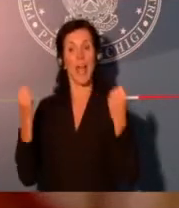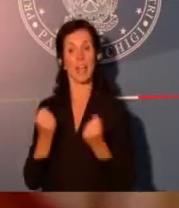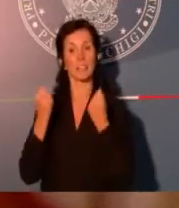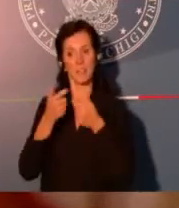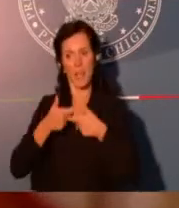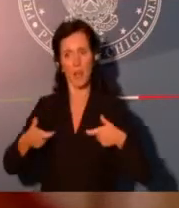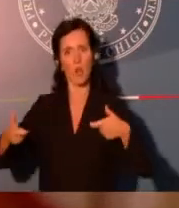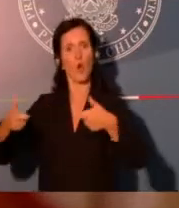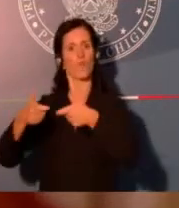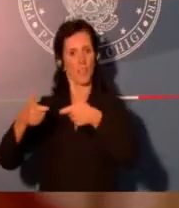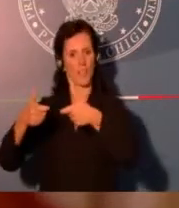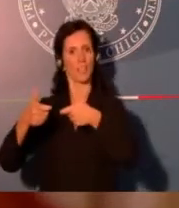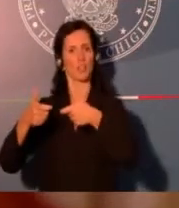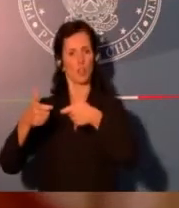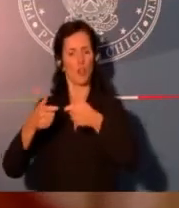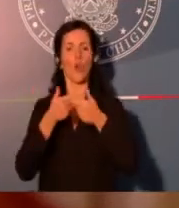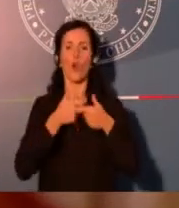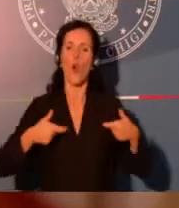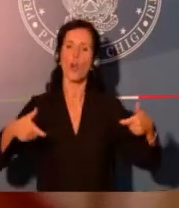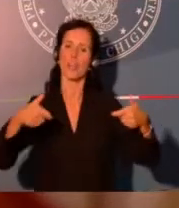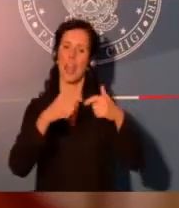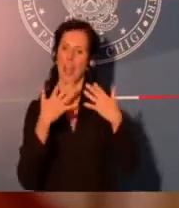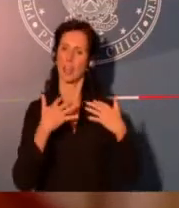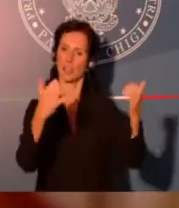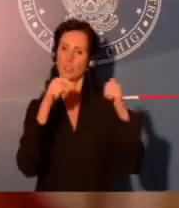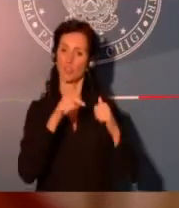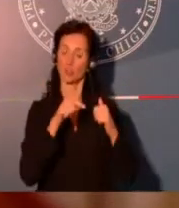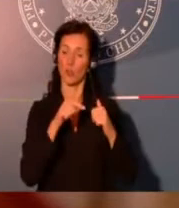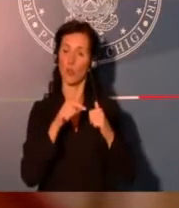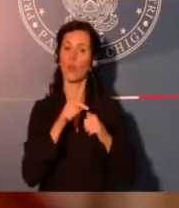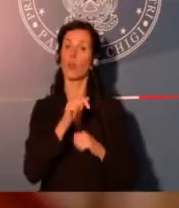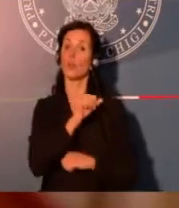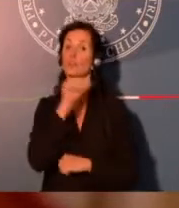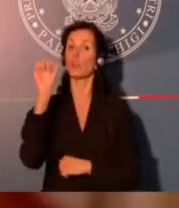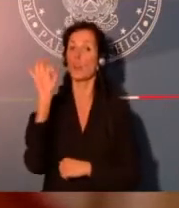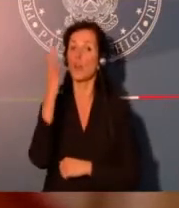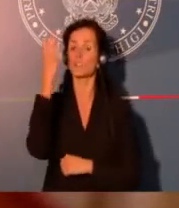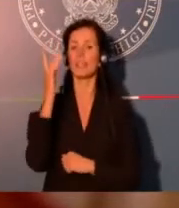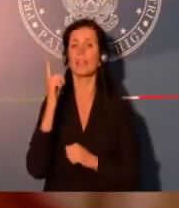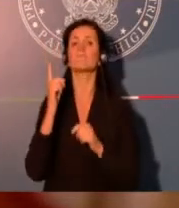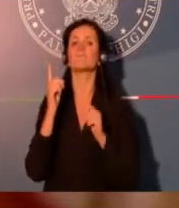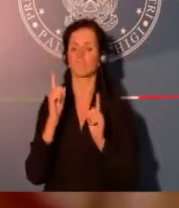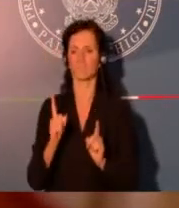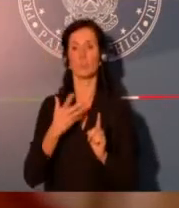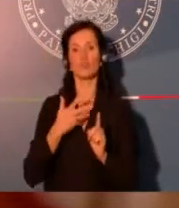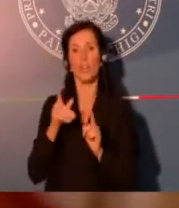quelle congressuali, salvo che si svolgano con modalità a distanza.